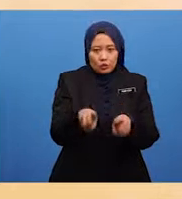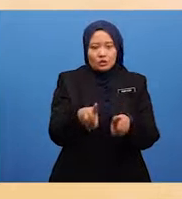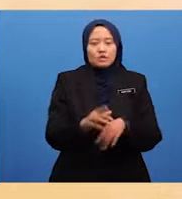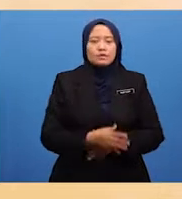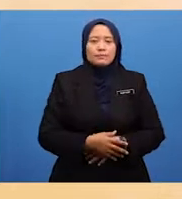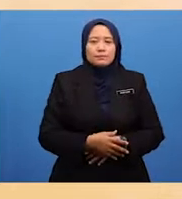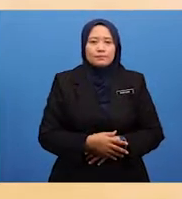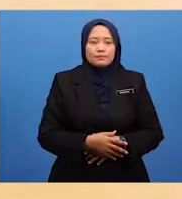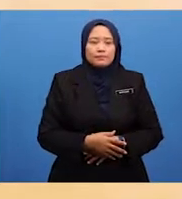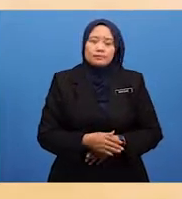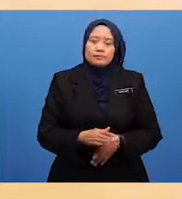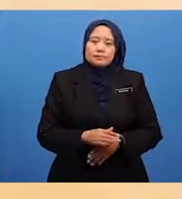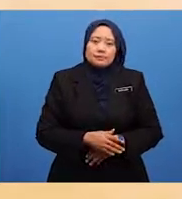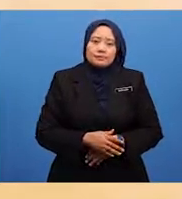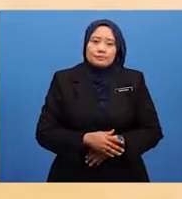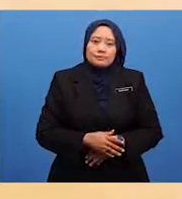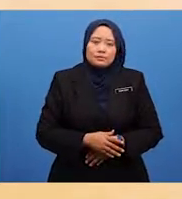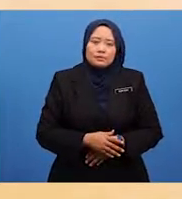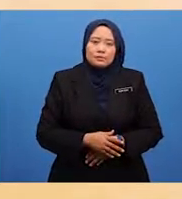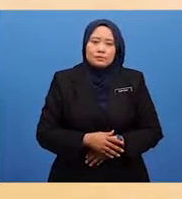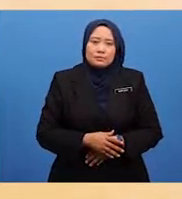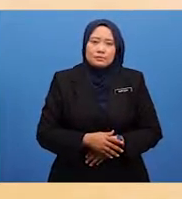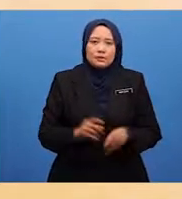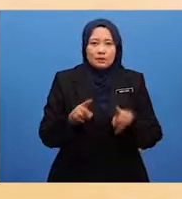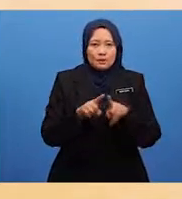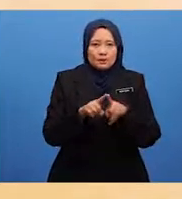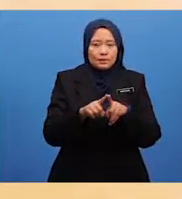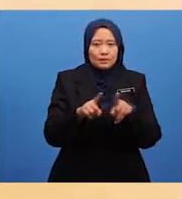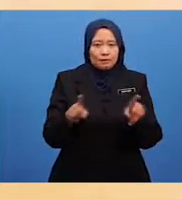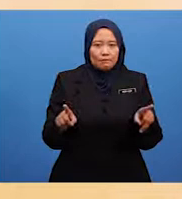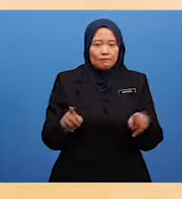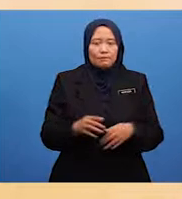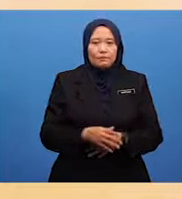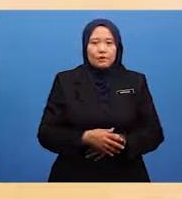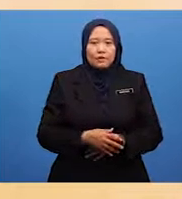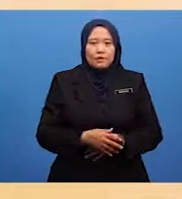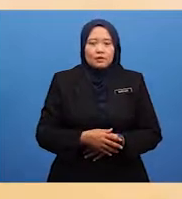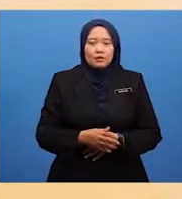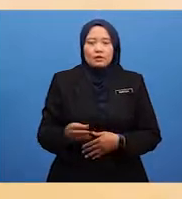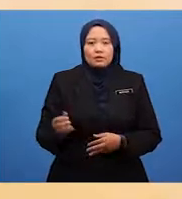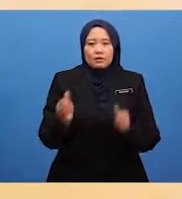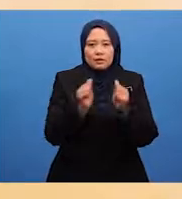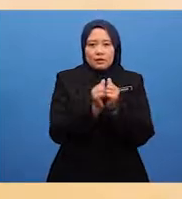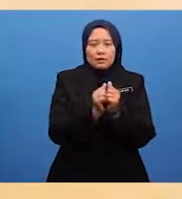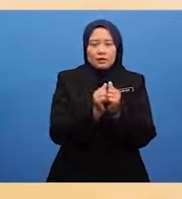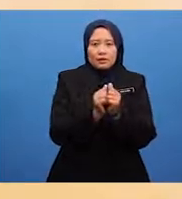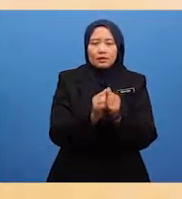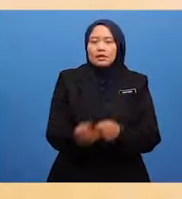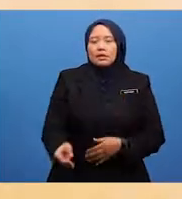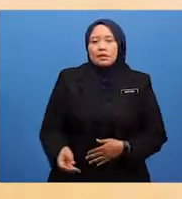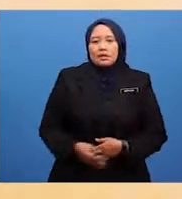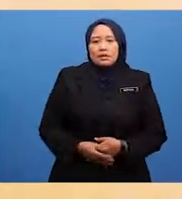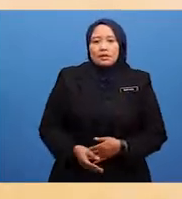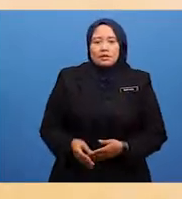Jangan risau dengan keburukan daya geseran ini. Kita sebenarnya